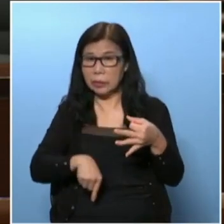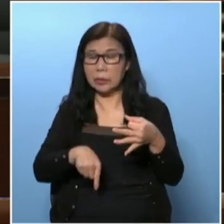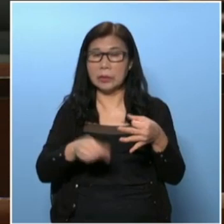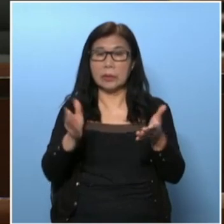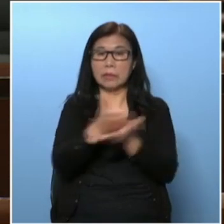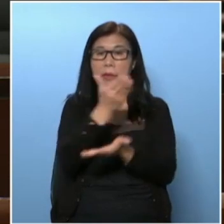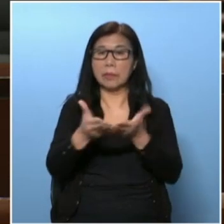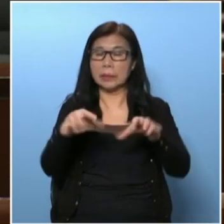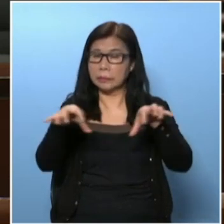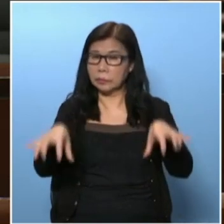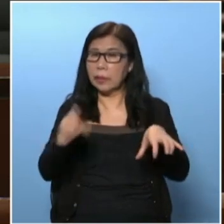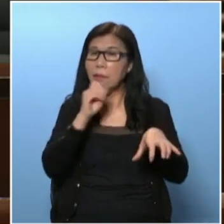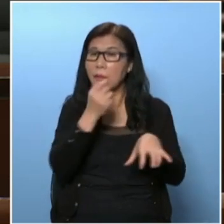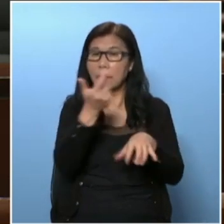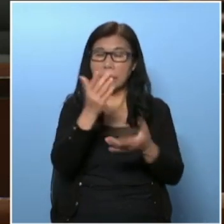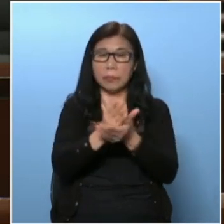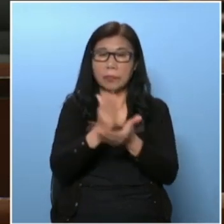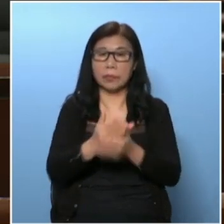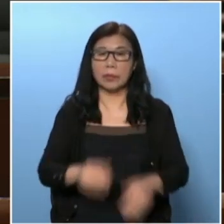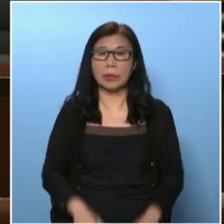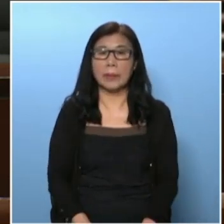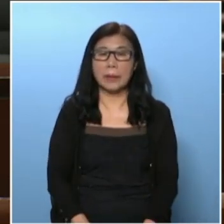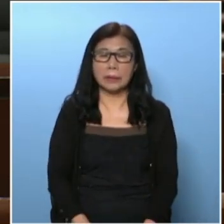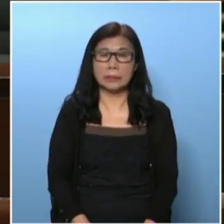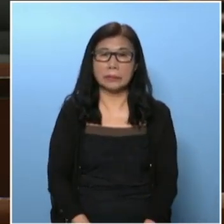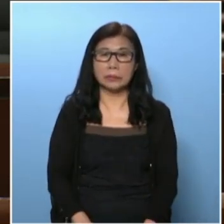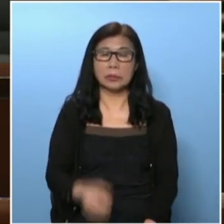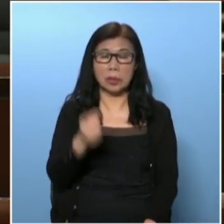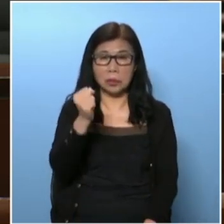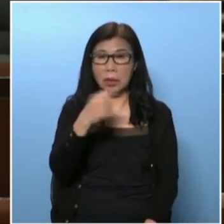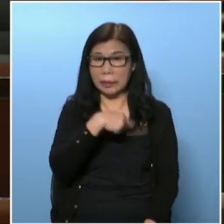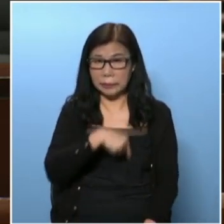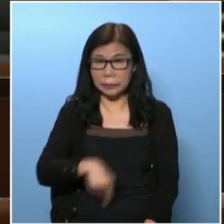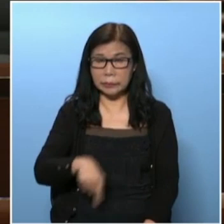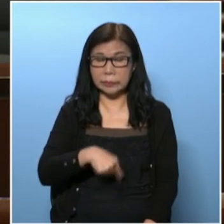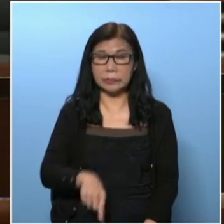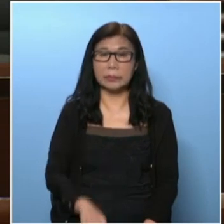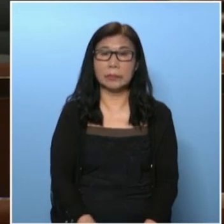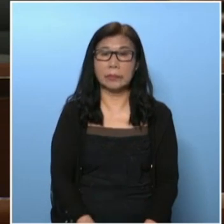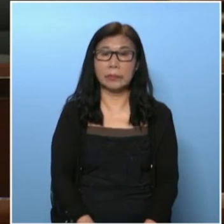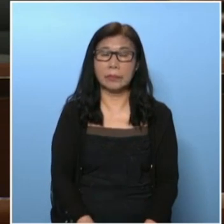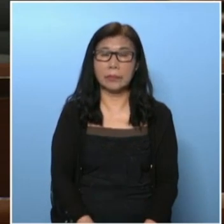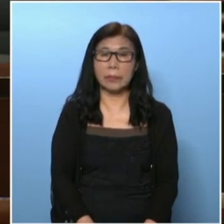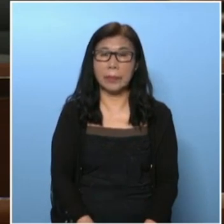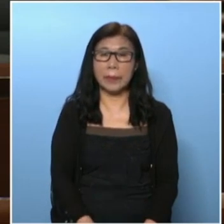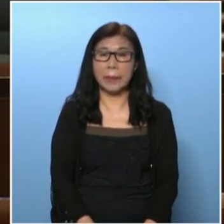嘅分別。佢只係指出咗咧，涂謹申咧就